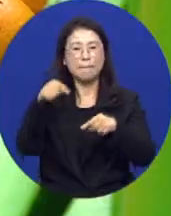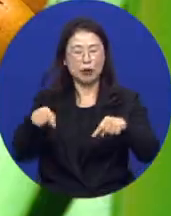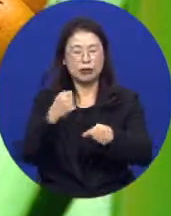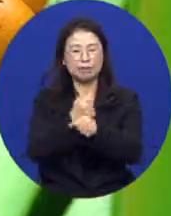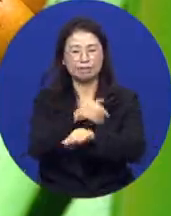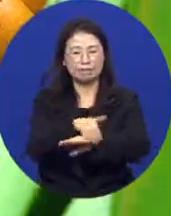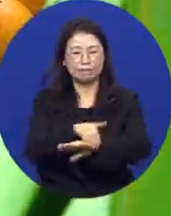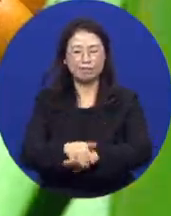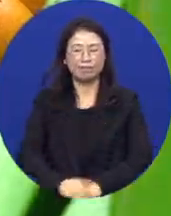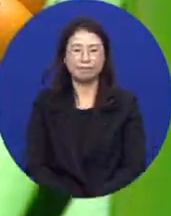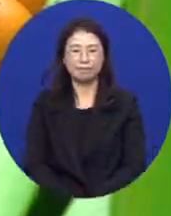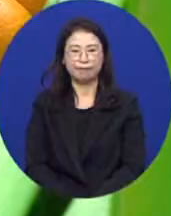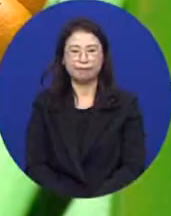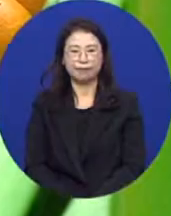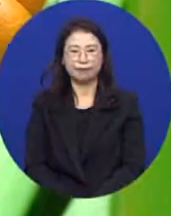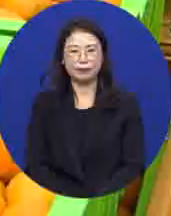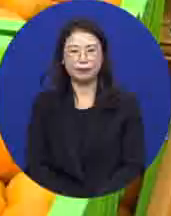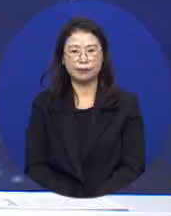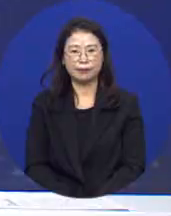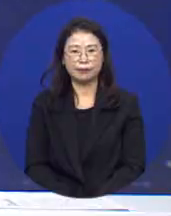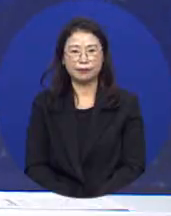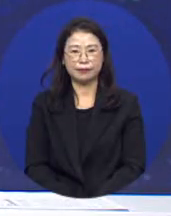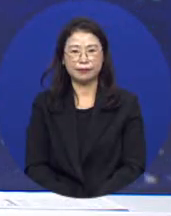실시할 계획입니다.